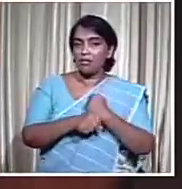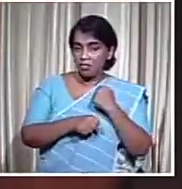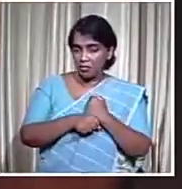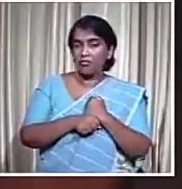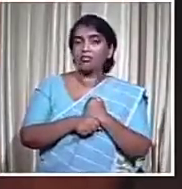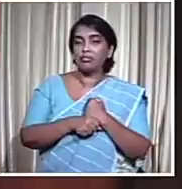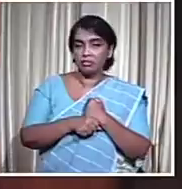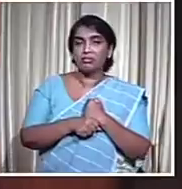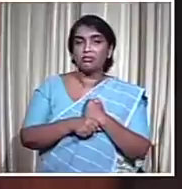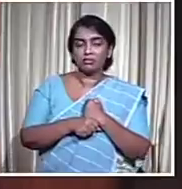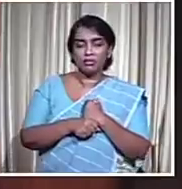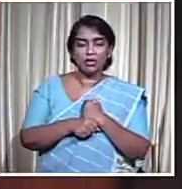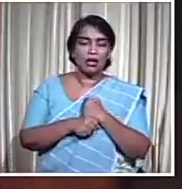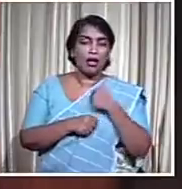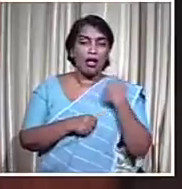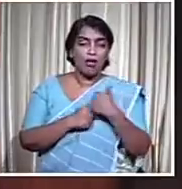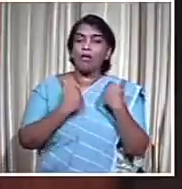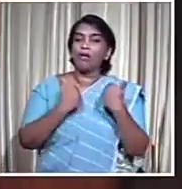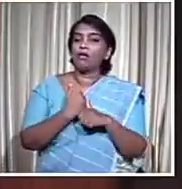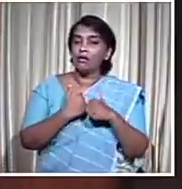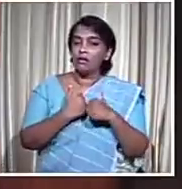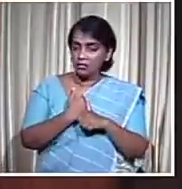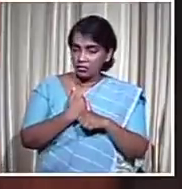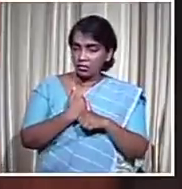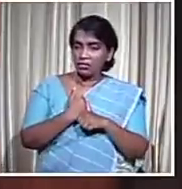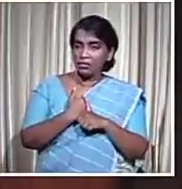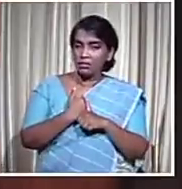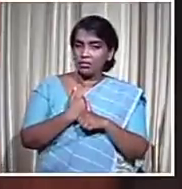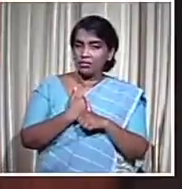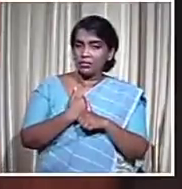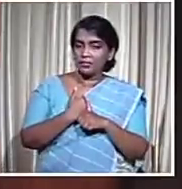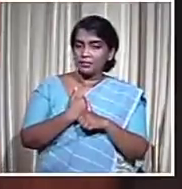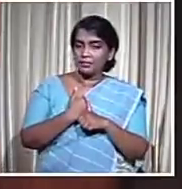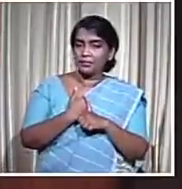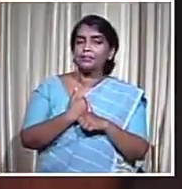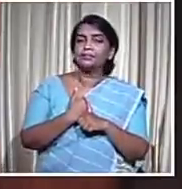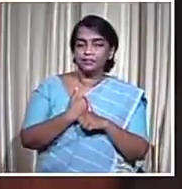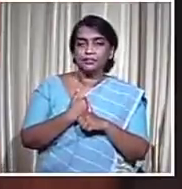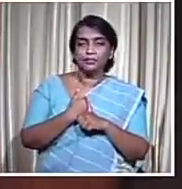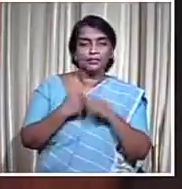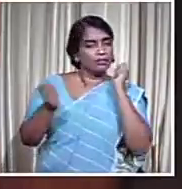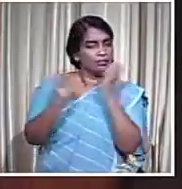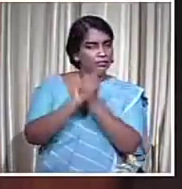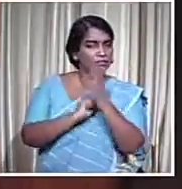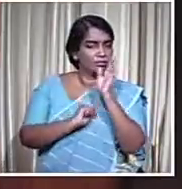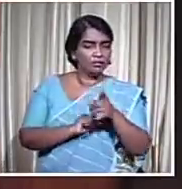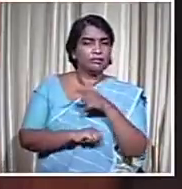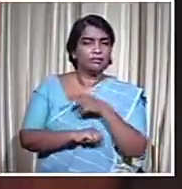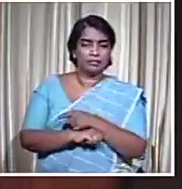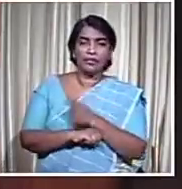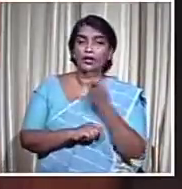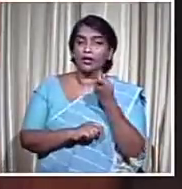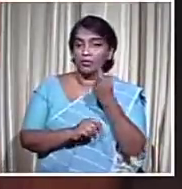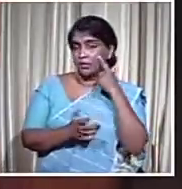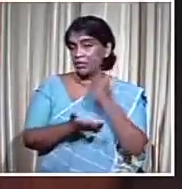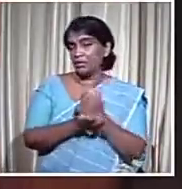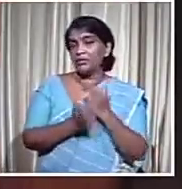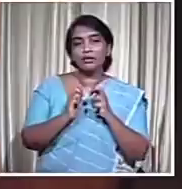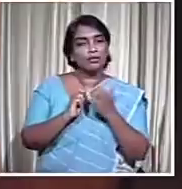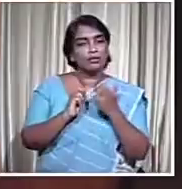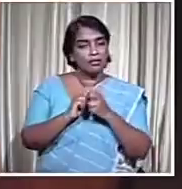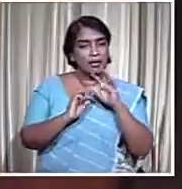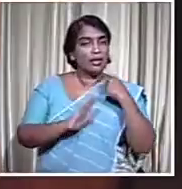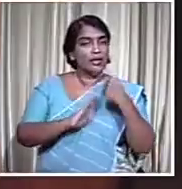தோற்றுவிக்க வேண்டும் என்ற சீரிய பாய்ச்சலுடன் நகர்கிறது. பொருளாதார நெருக்கடியால் மக்களுக்கு ஏற்பட்டுள்ள இன்னல்களை